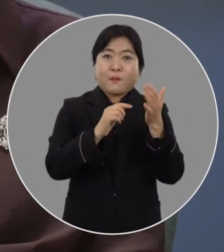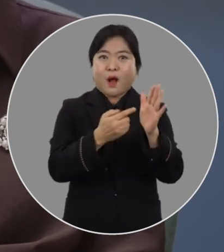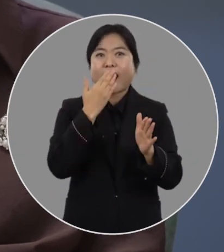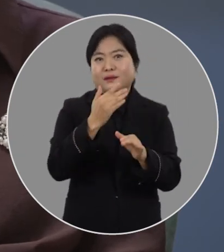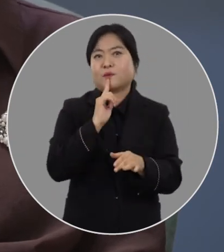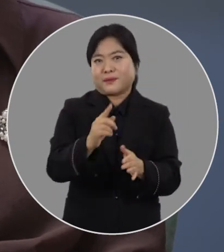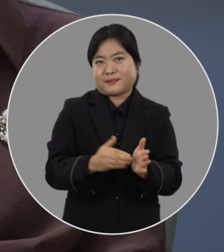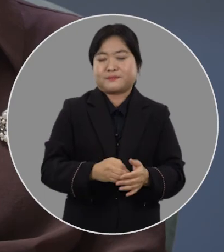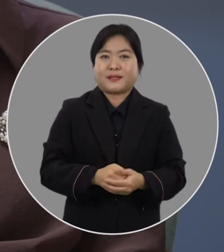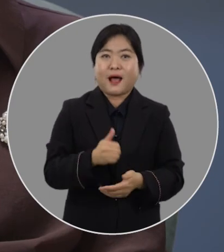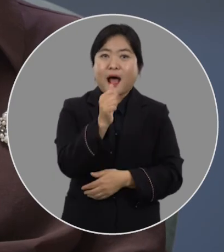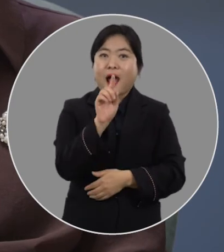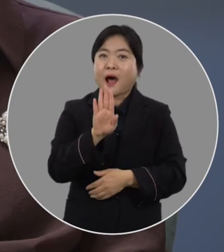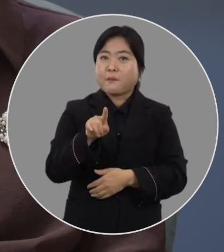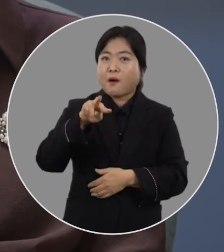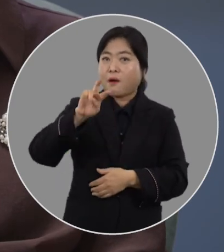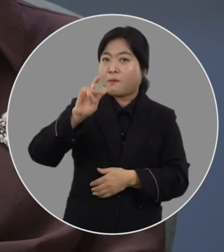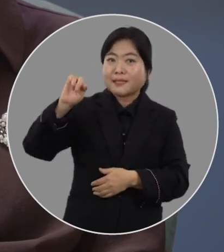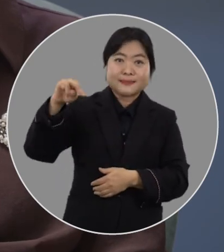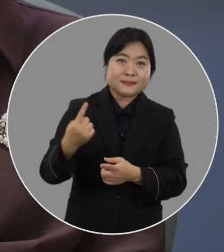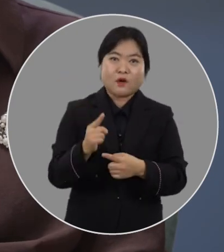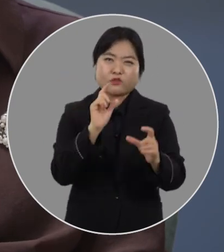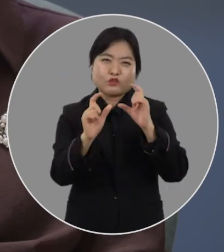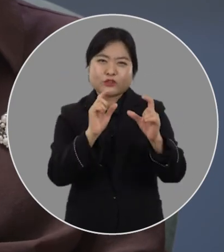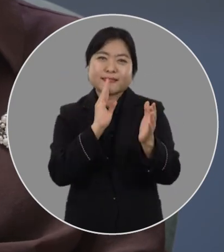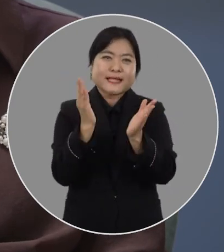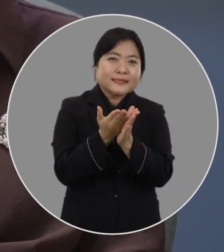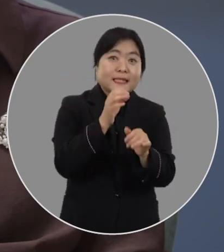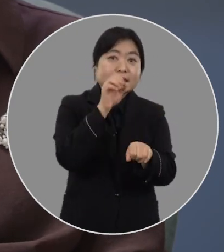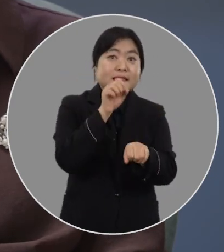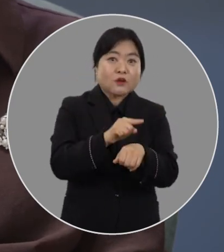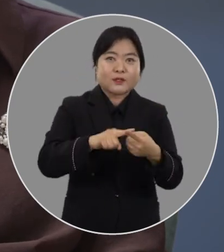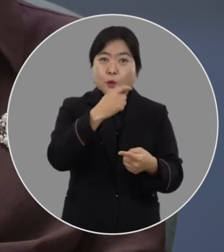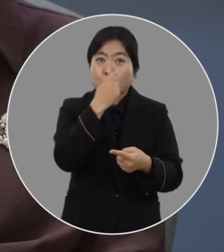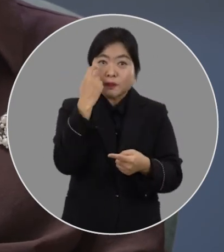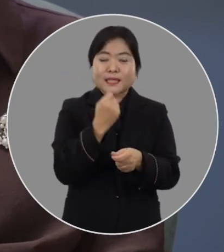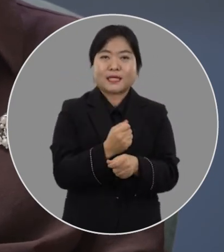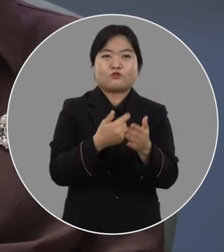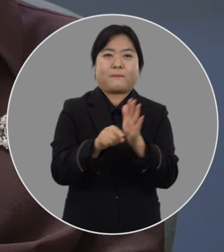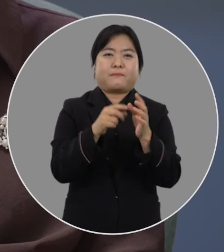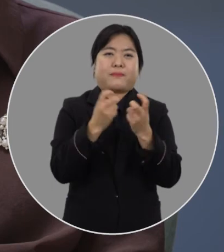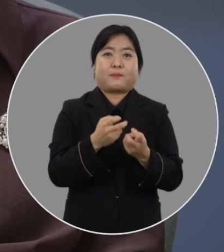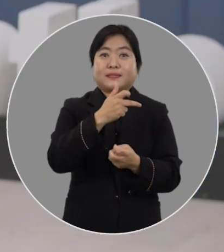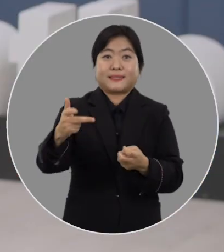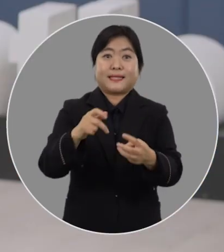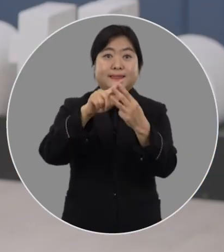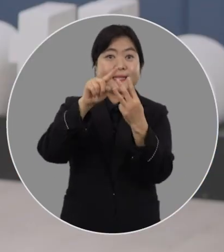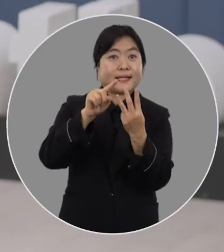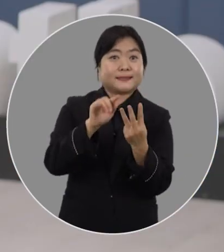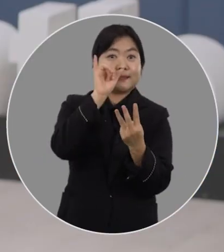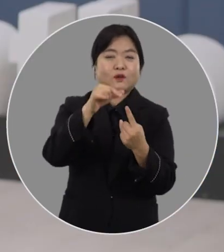말했습니다. 하버마스는 어떤 주장의 타당성을 논증하는 방식에는 크게 세 가지가 있는데,